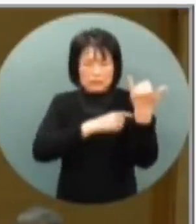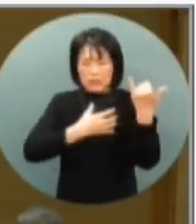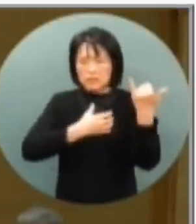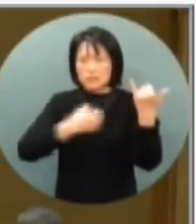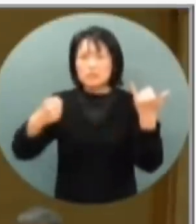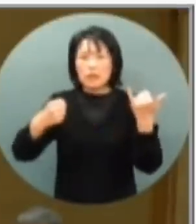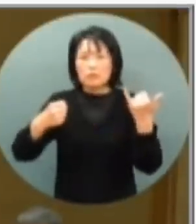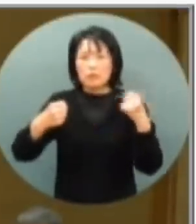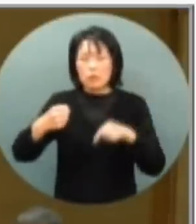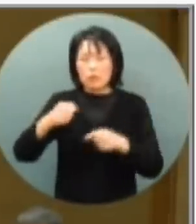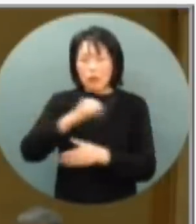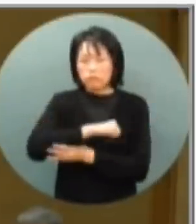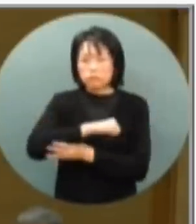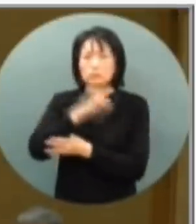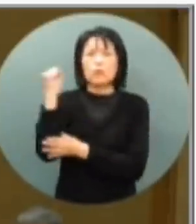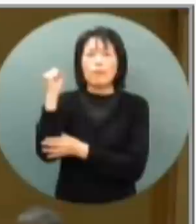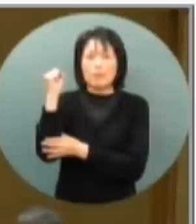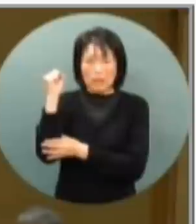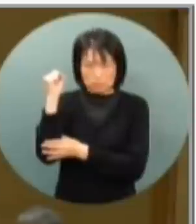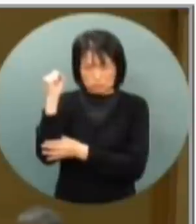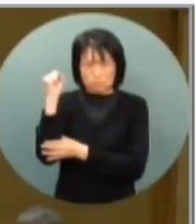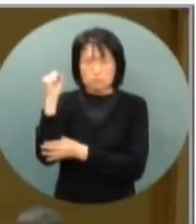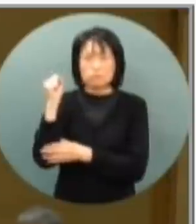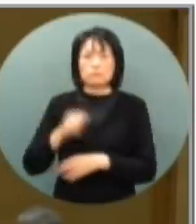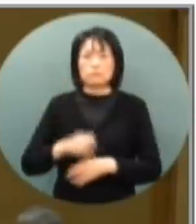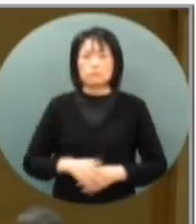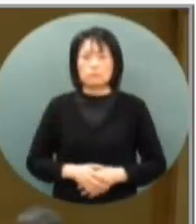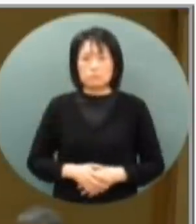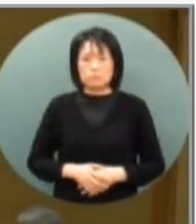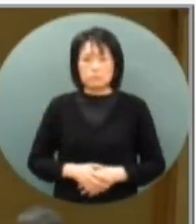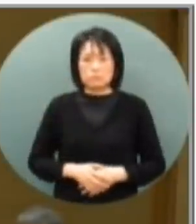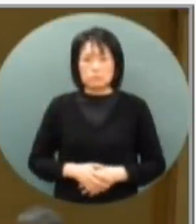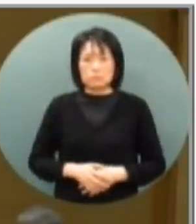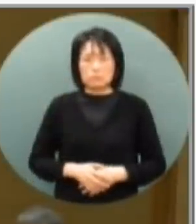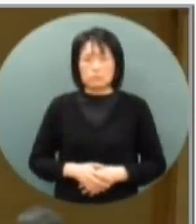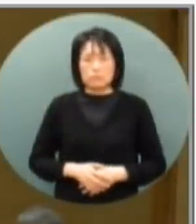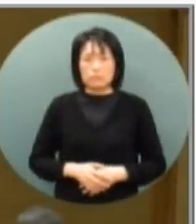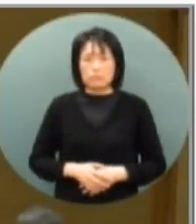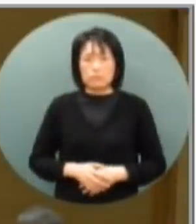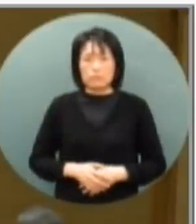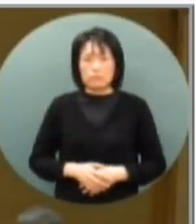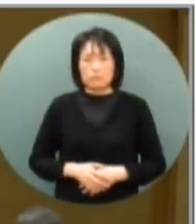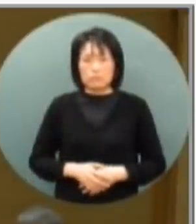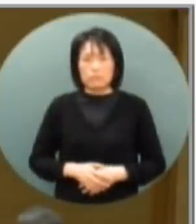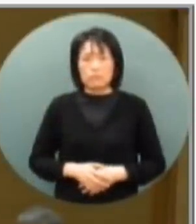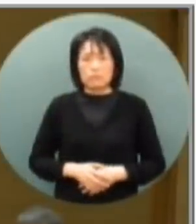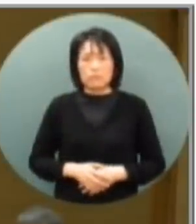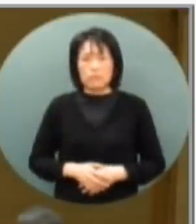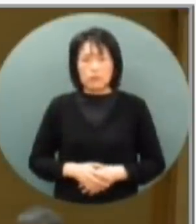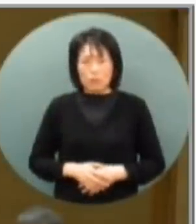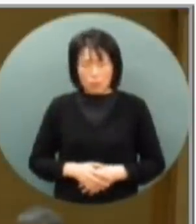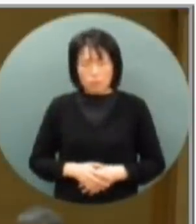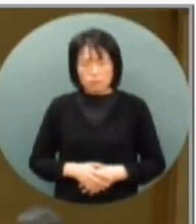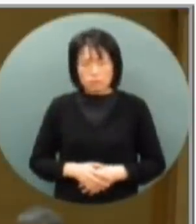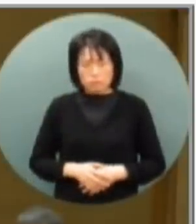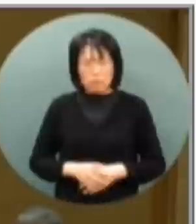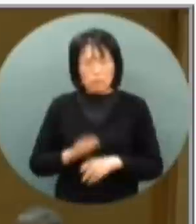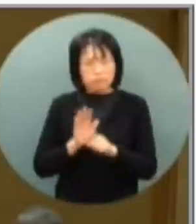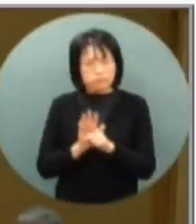ない行為であるとしても、何も手が出せない状況にあって